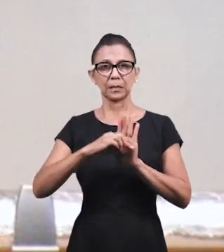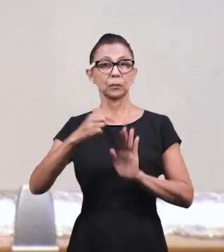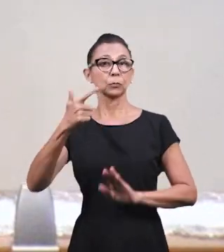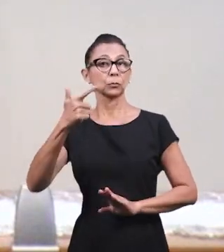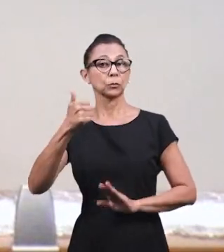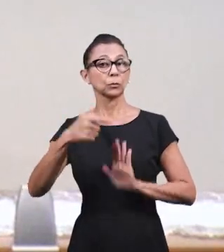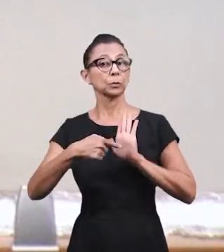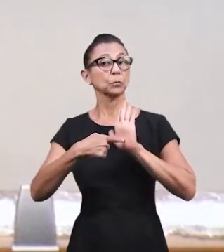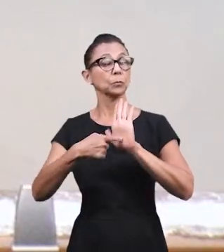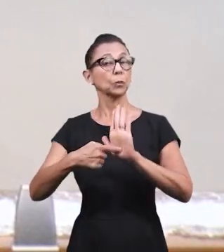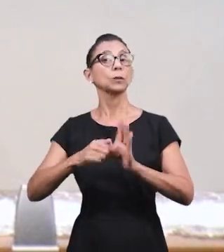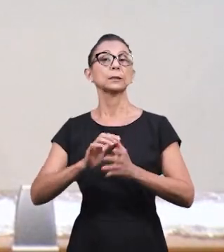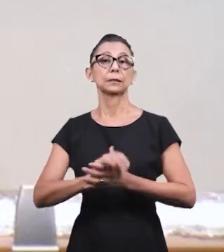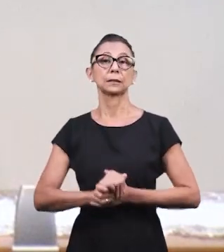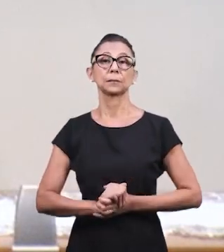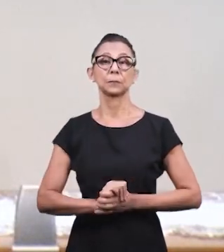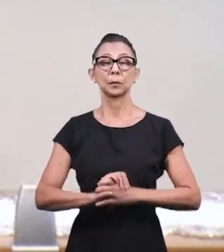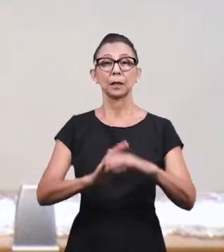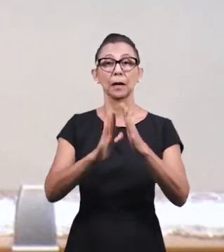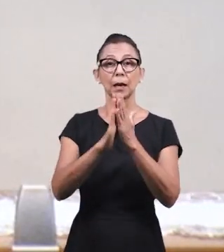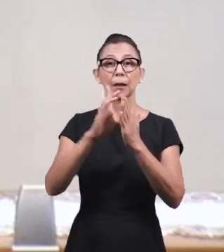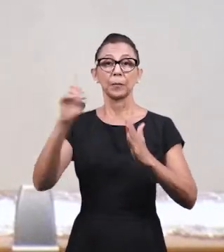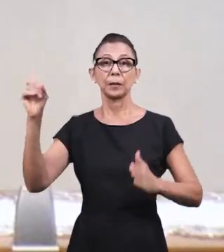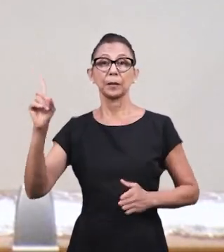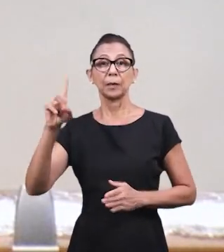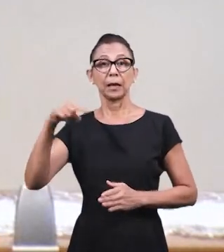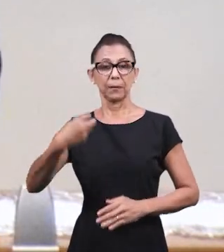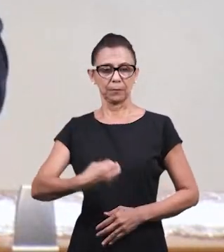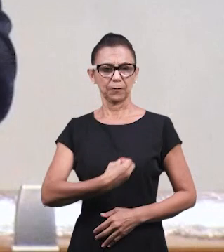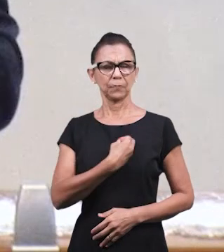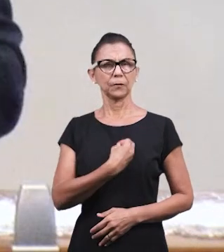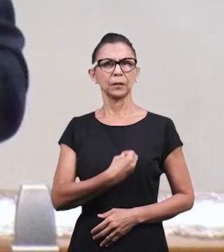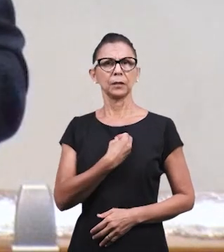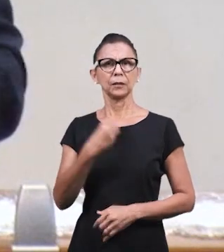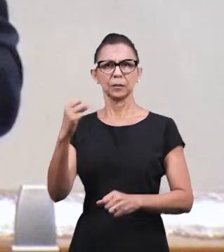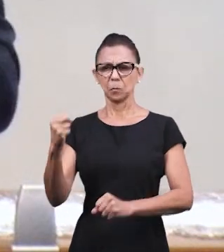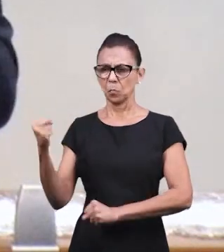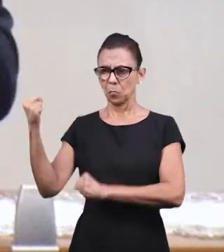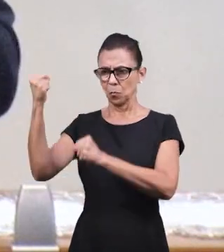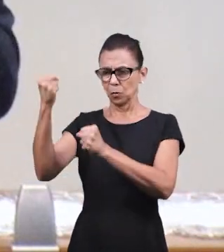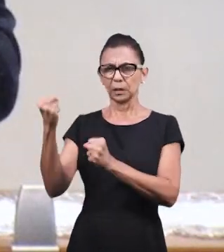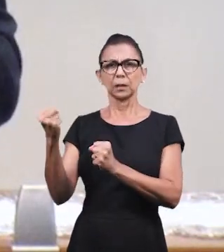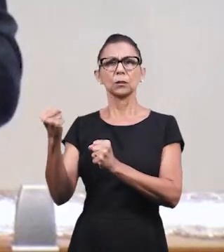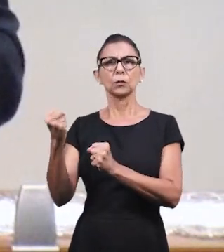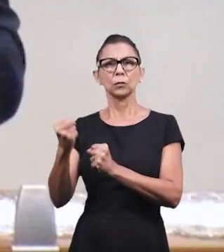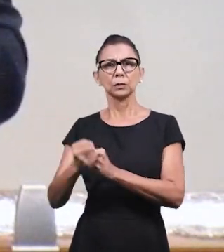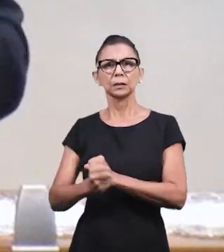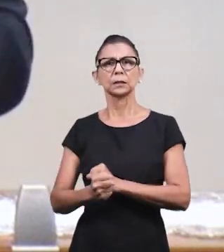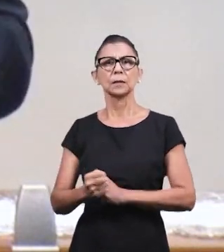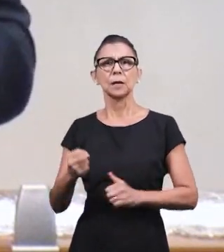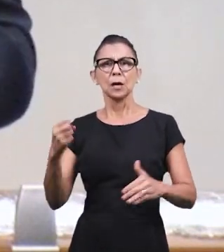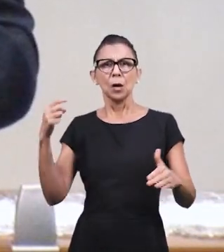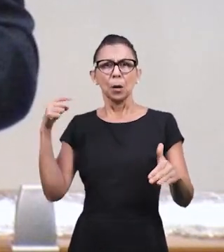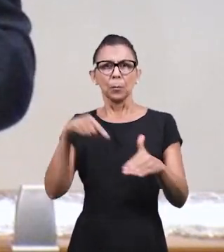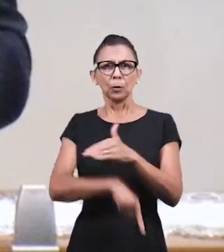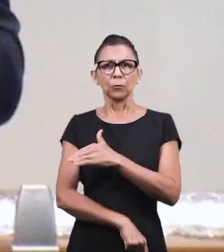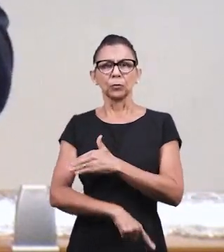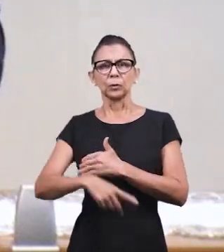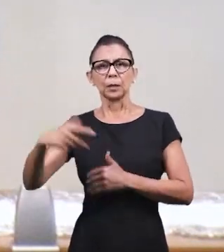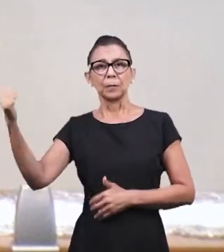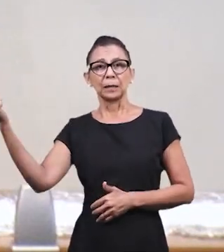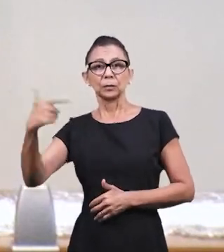в евреем 412 написано ибо слово божие живо и действенно и острее